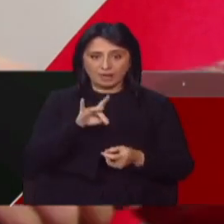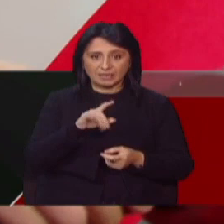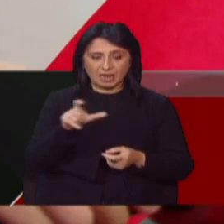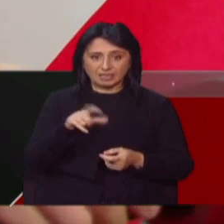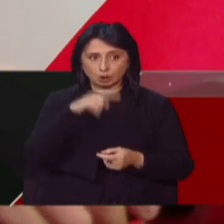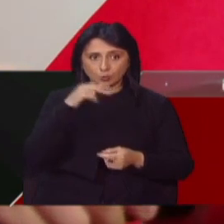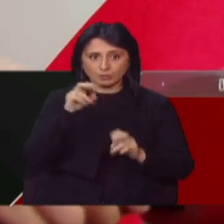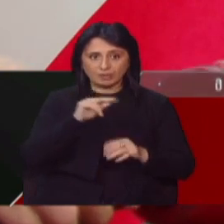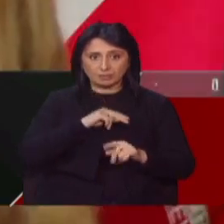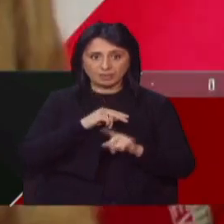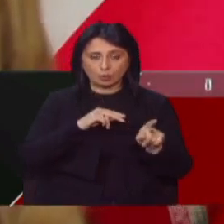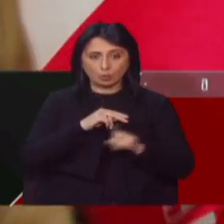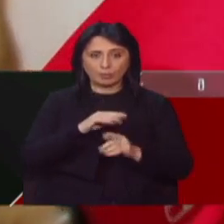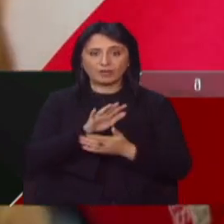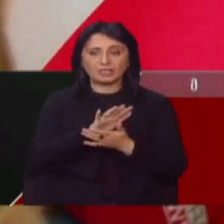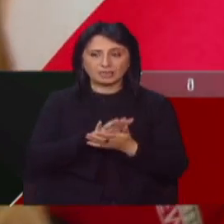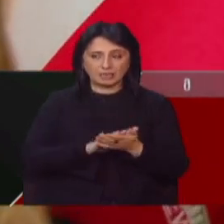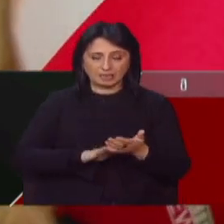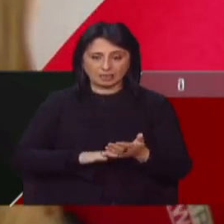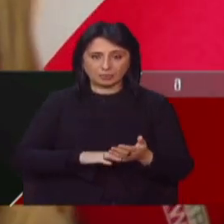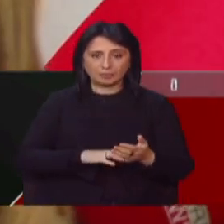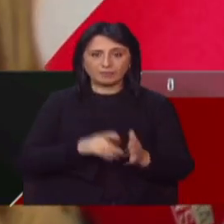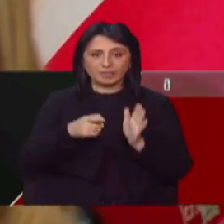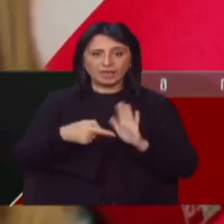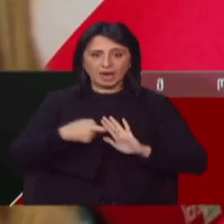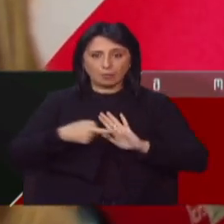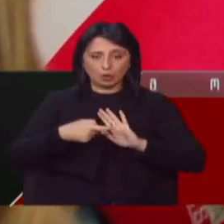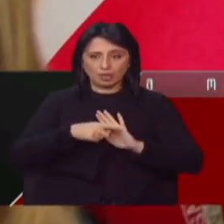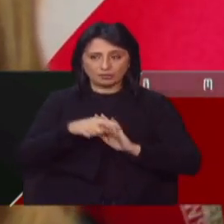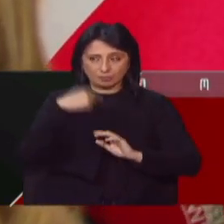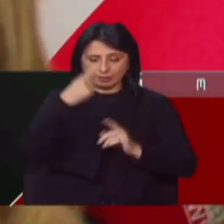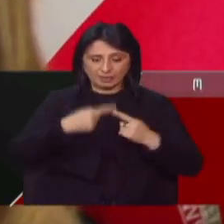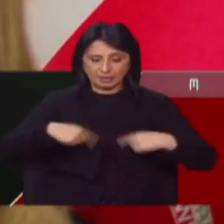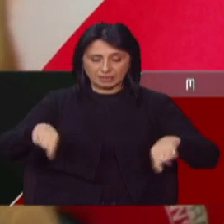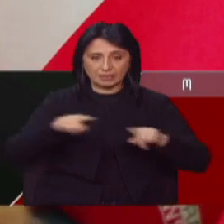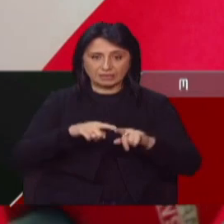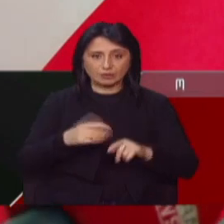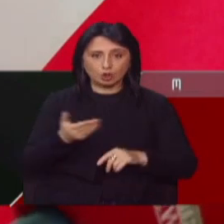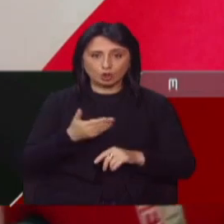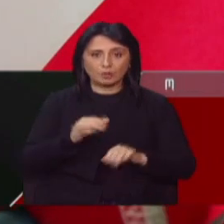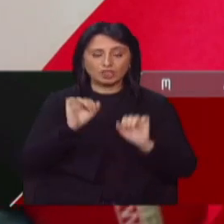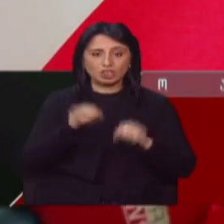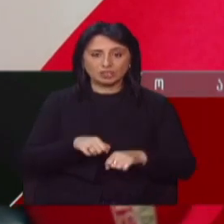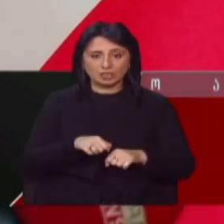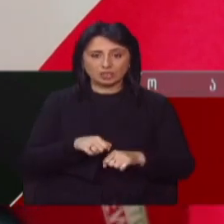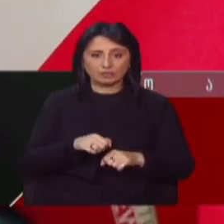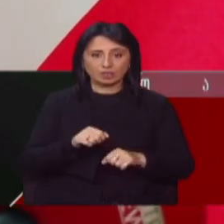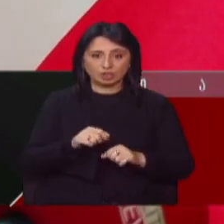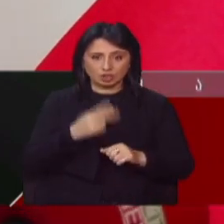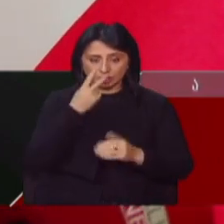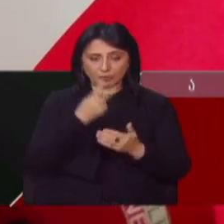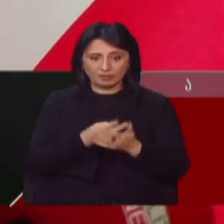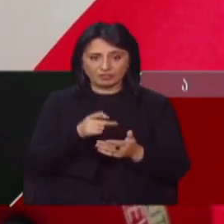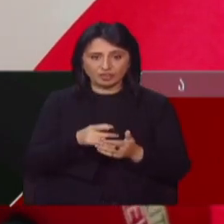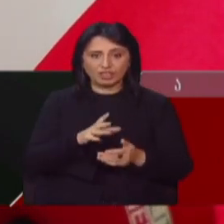ფარცხალაძესი რუსეთის სპეცსამსახურებთან. გრძელდება გამოკითხვები პირთაწყრისა, რომელიც შესაძლო